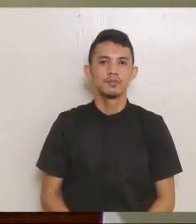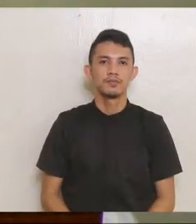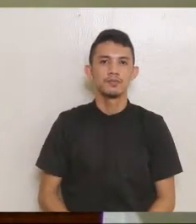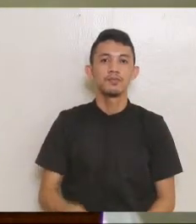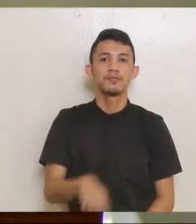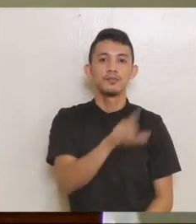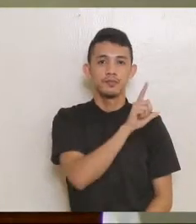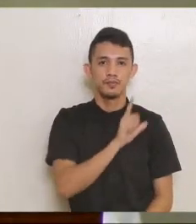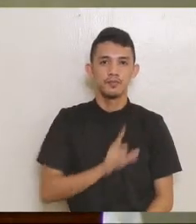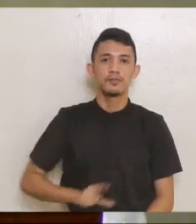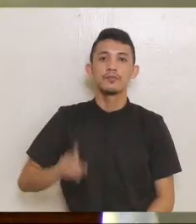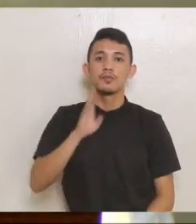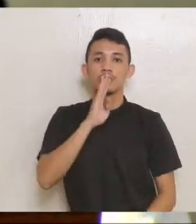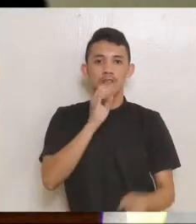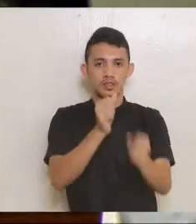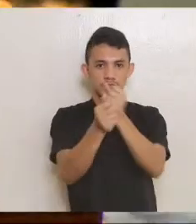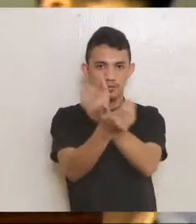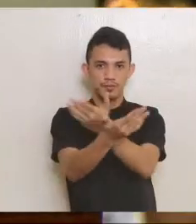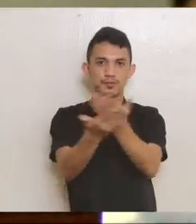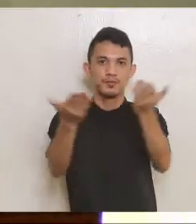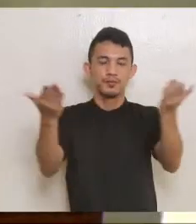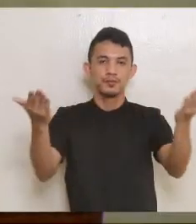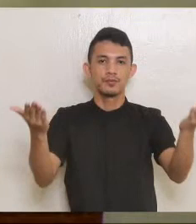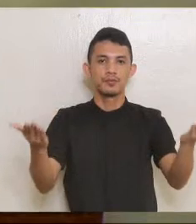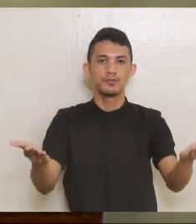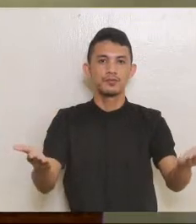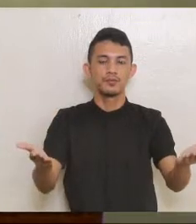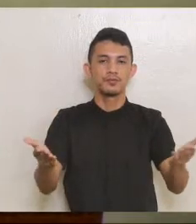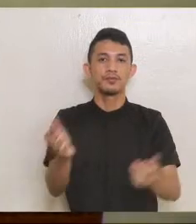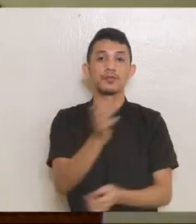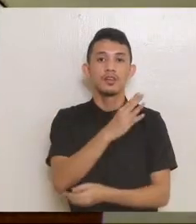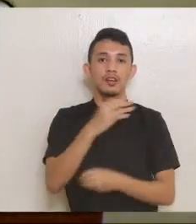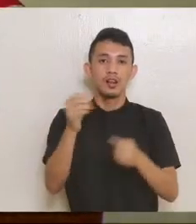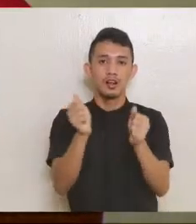Ang Ginoo man naa kaninyo.